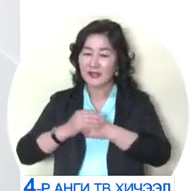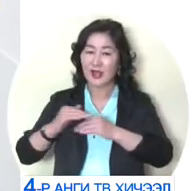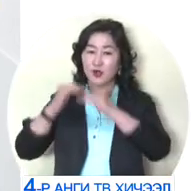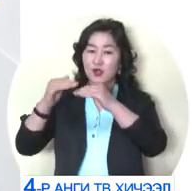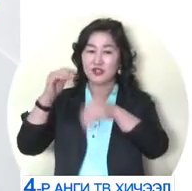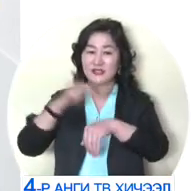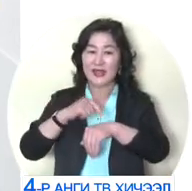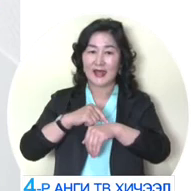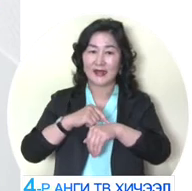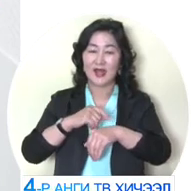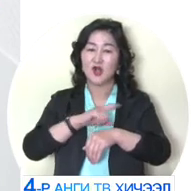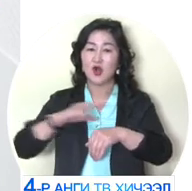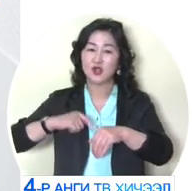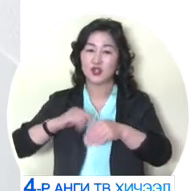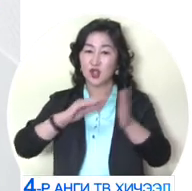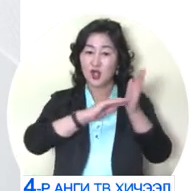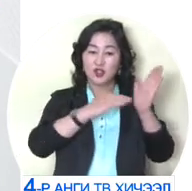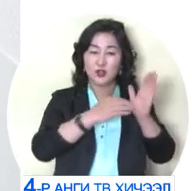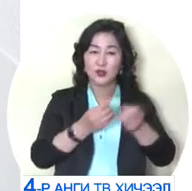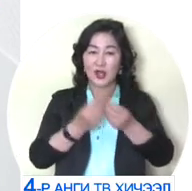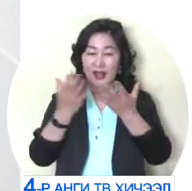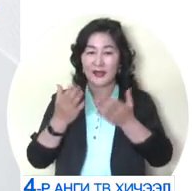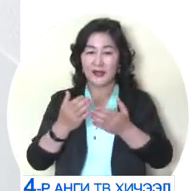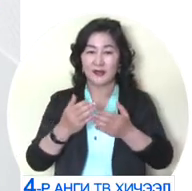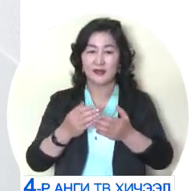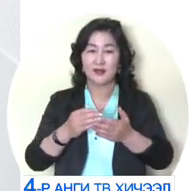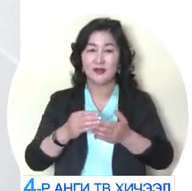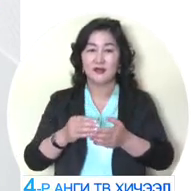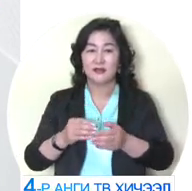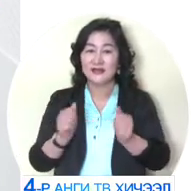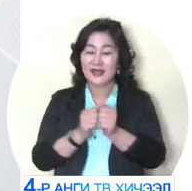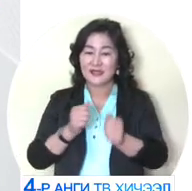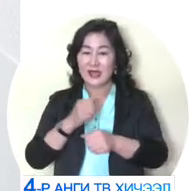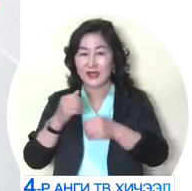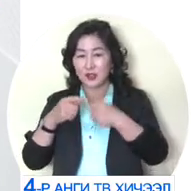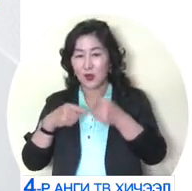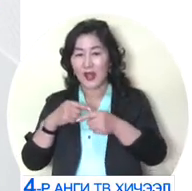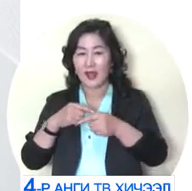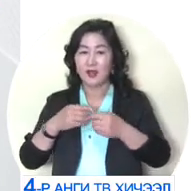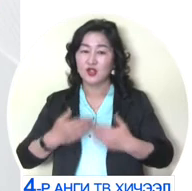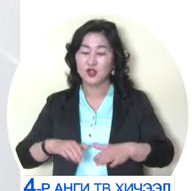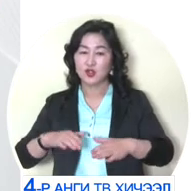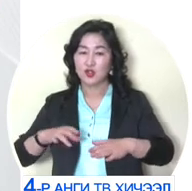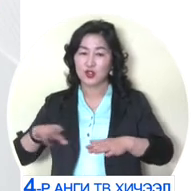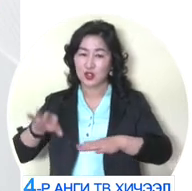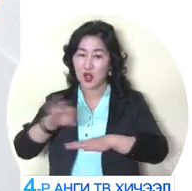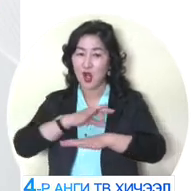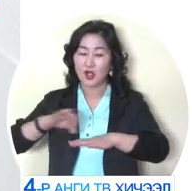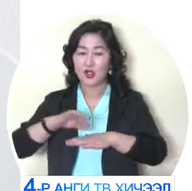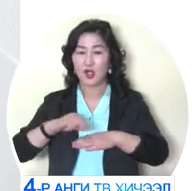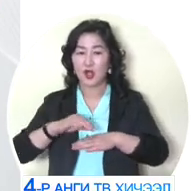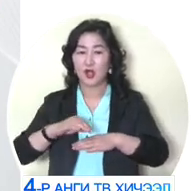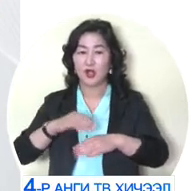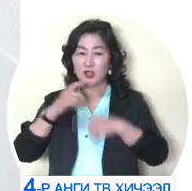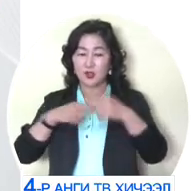тухай төсөөлөн бодож бичих вэ гэсэн төлөвлөгөөгөө гарган эзэмшсэн мэрэгжлийнхээ тухай, найзынхаа тухай, мөн төрсөн нутаг эх орныхаа